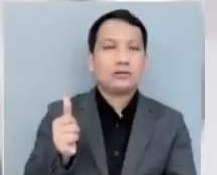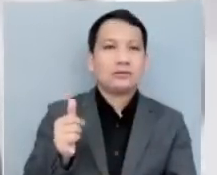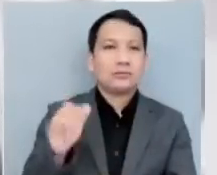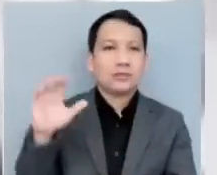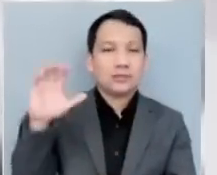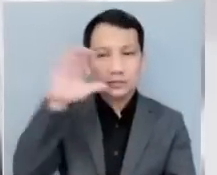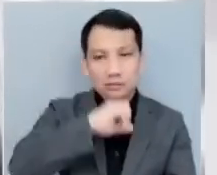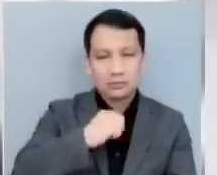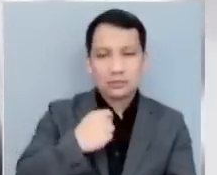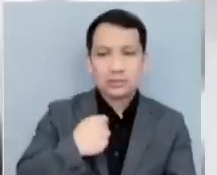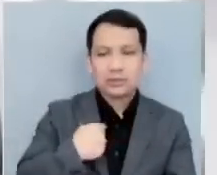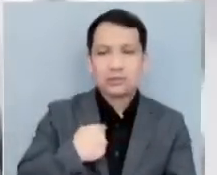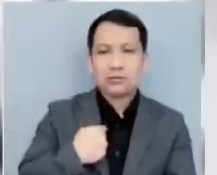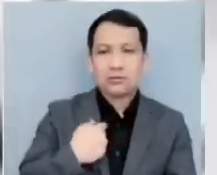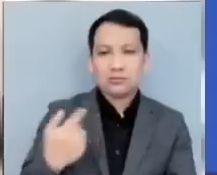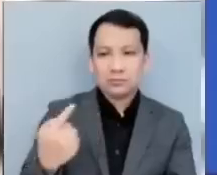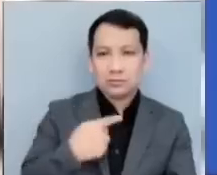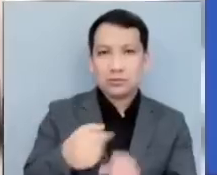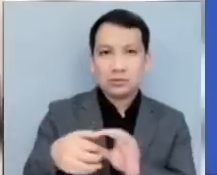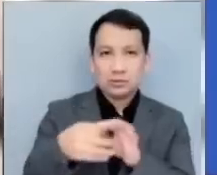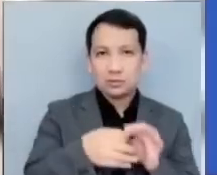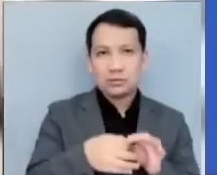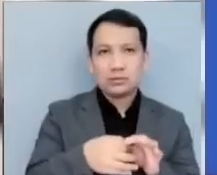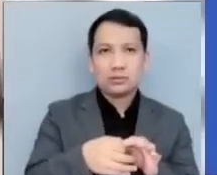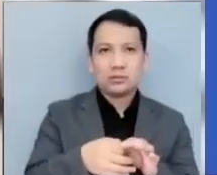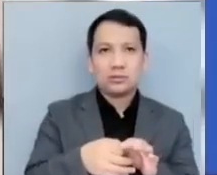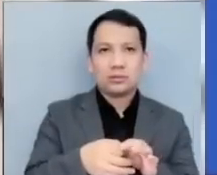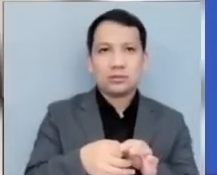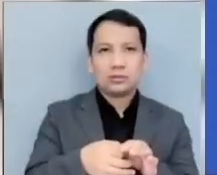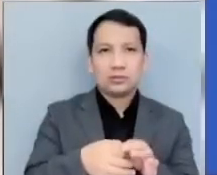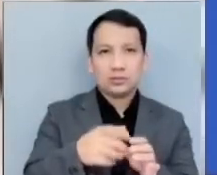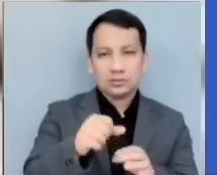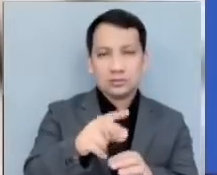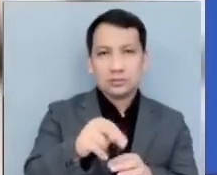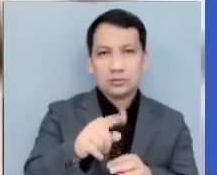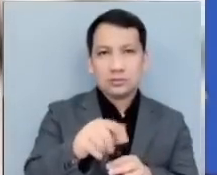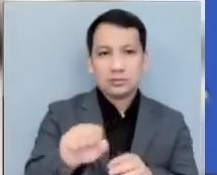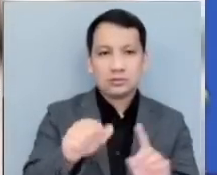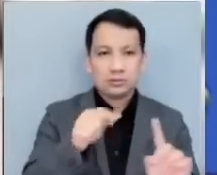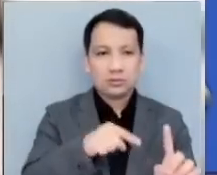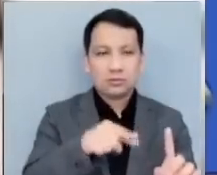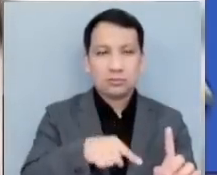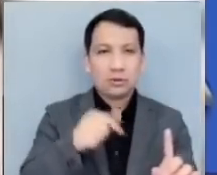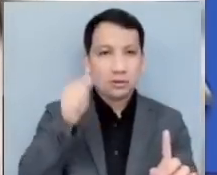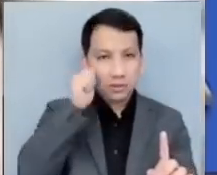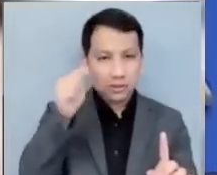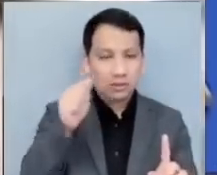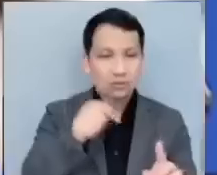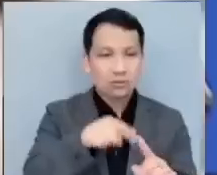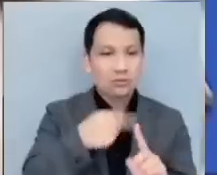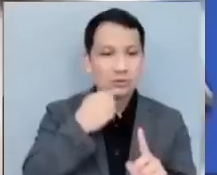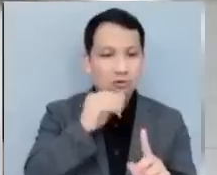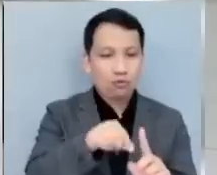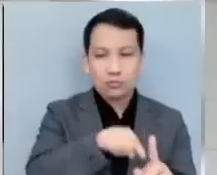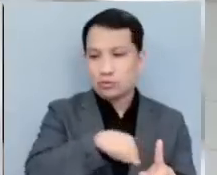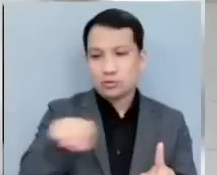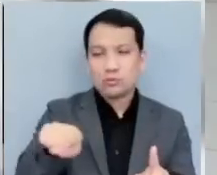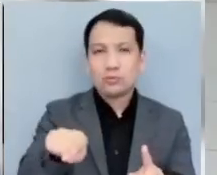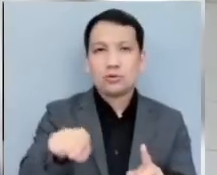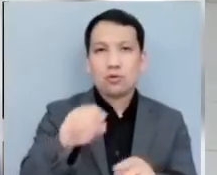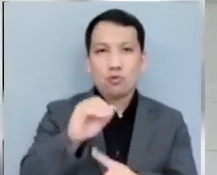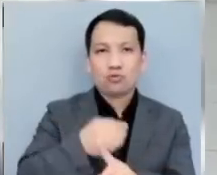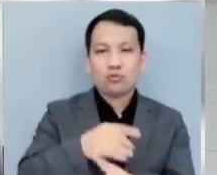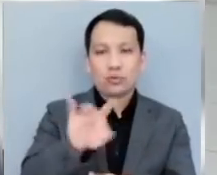weight in the proper fora. Ayon kay Santos, si Asurin ang nag-utos sa kanyang pumunta sa crime scene noong October 8 dahil